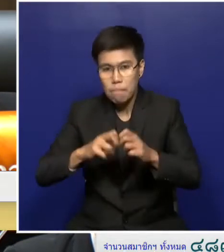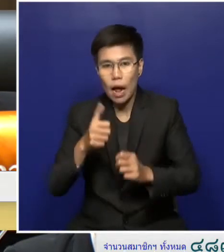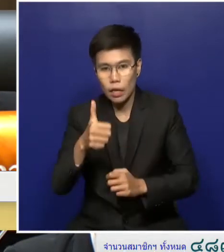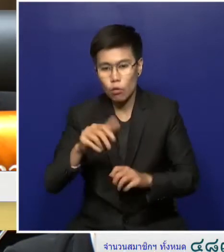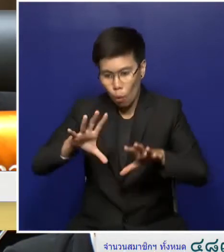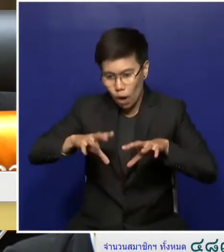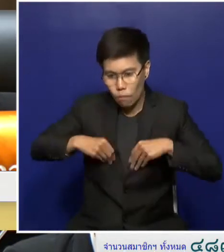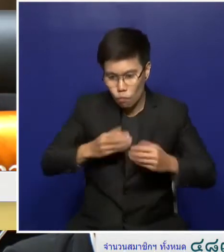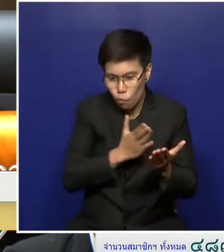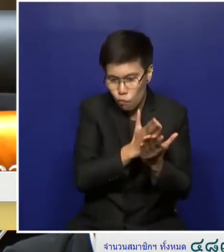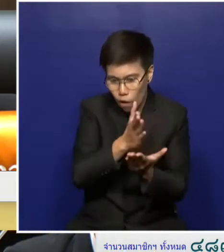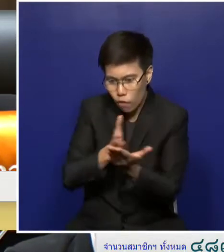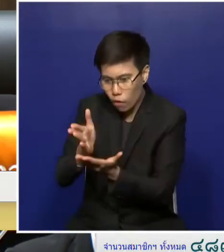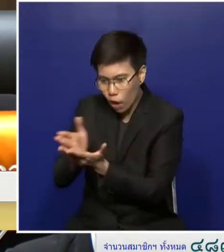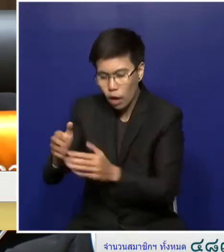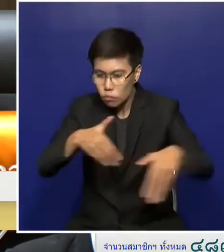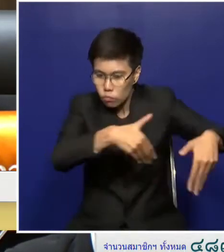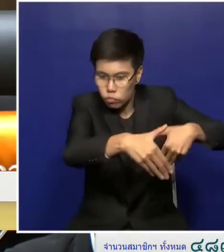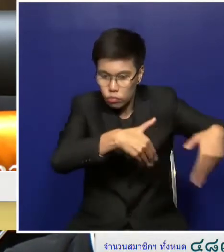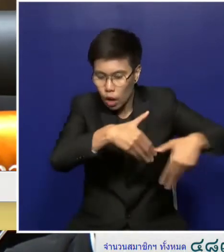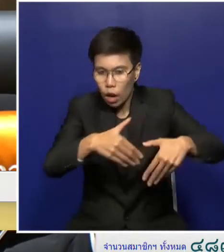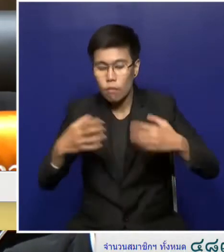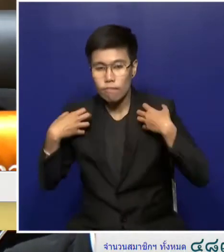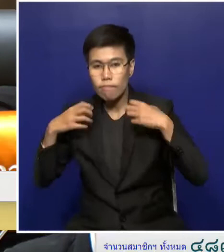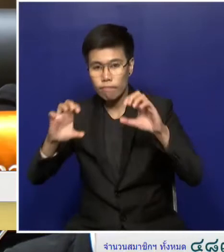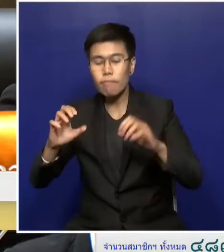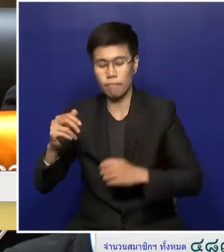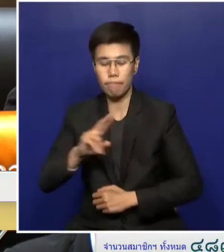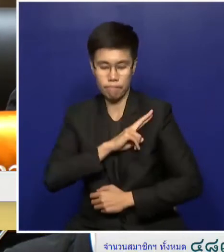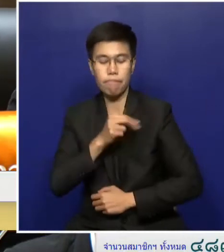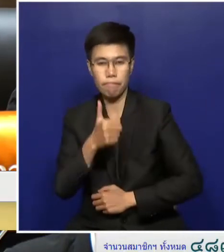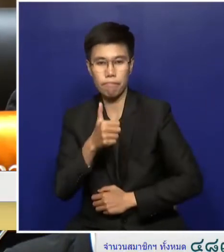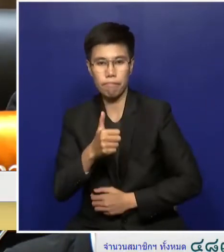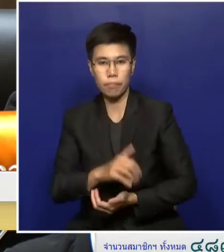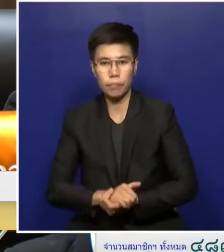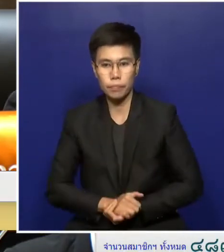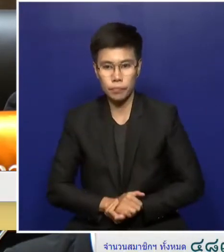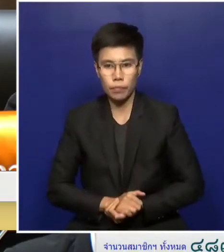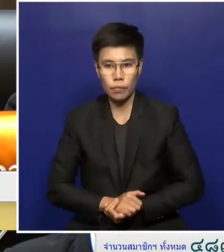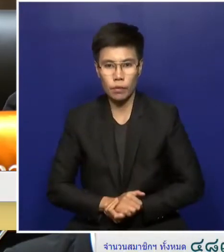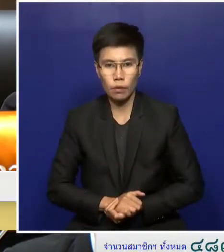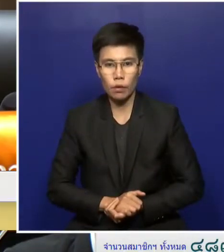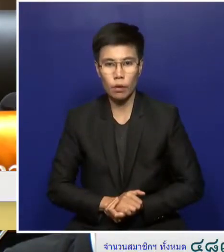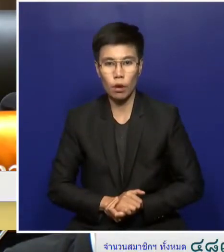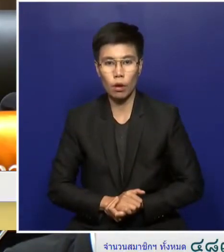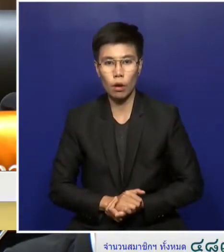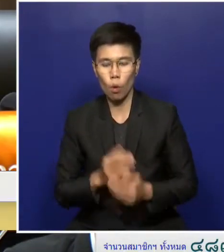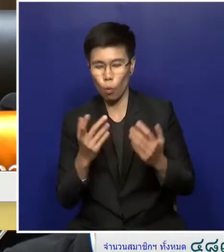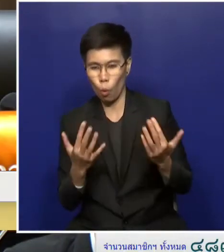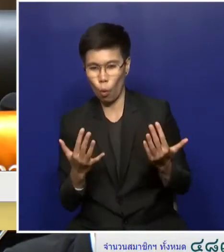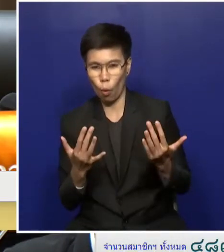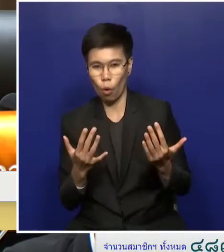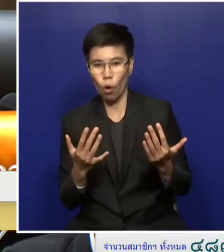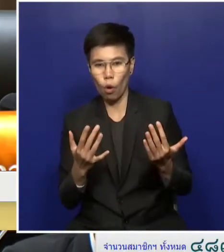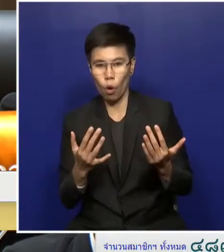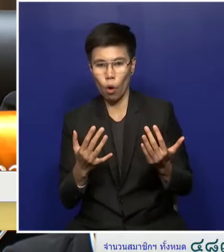ของทุกฝ่ายทั้งไปที่เป็นประชาชนแล้วก็ชกานต์ปัญหาก็อย่างนี้ท่านประธานครับคนที่รอคอยการ